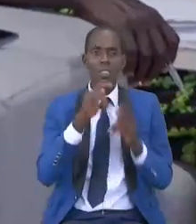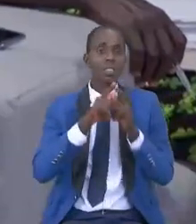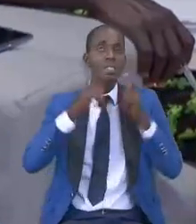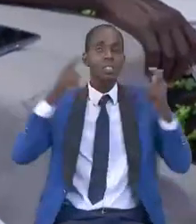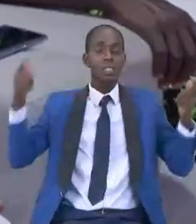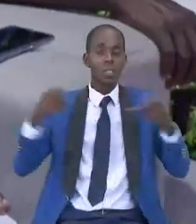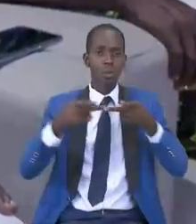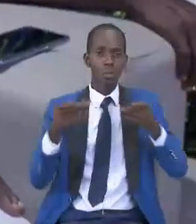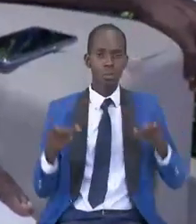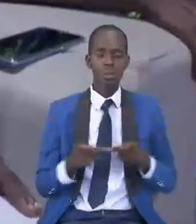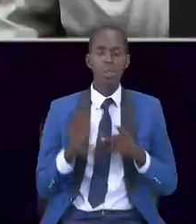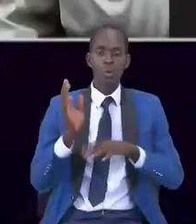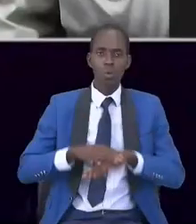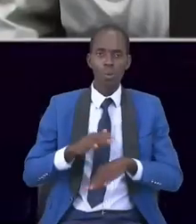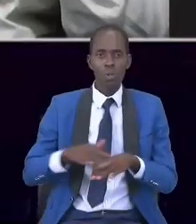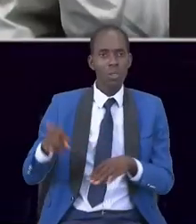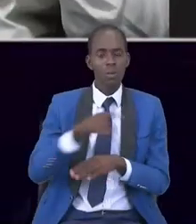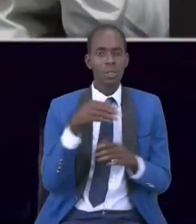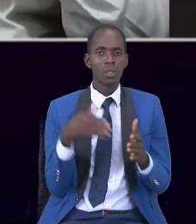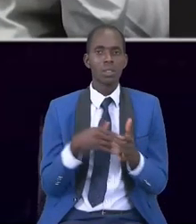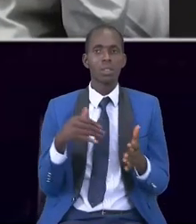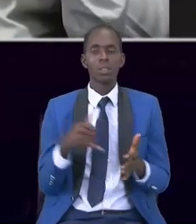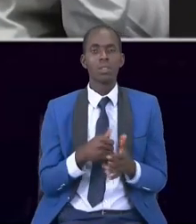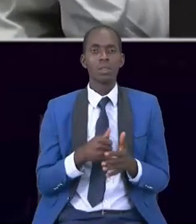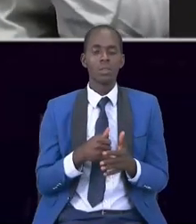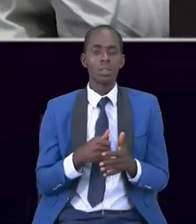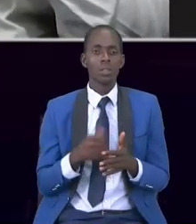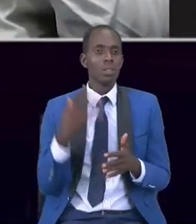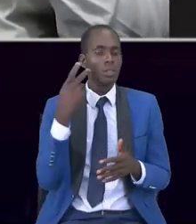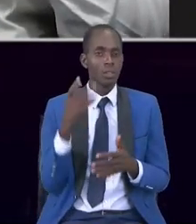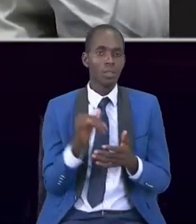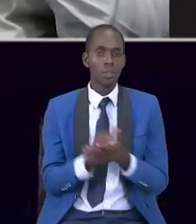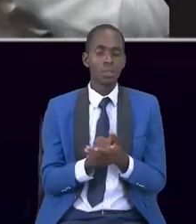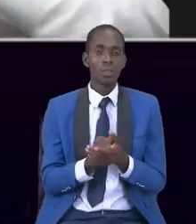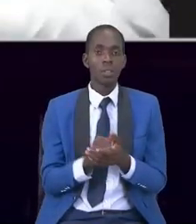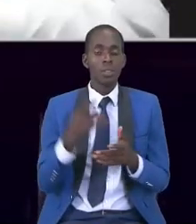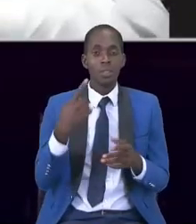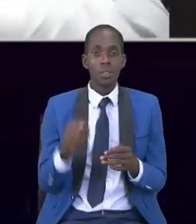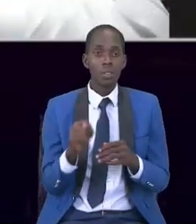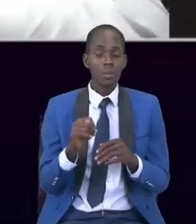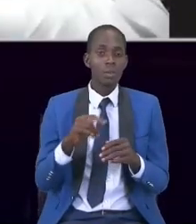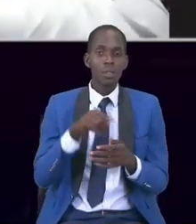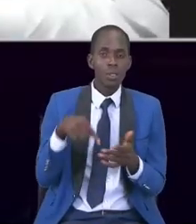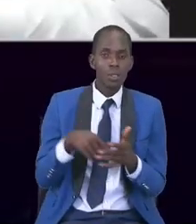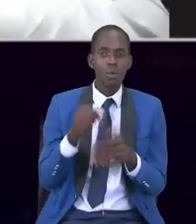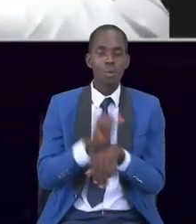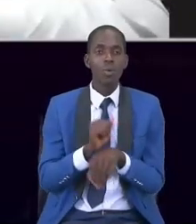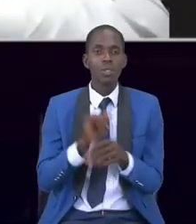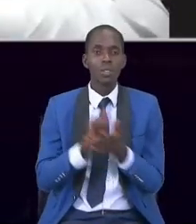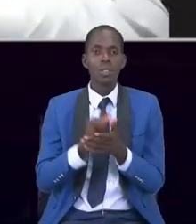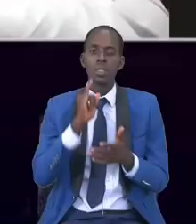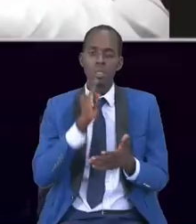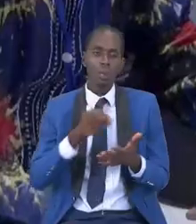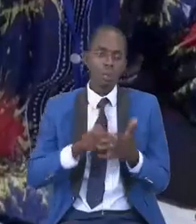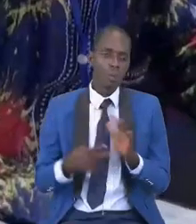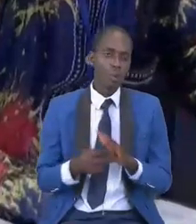ville. Crie contre elle. Car sa méchanceté est montée jusqu'à moi. Voyons cette grande commission qui est délibérée,